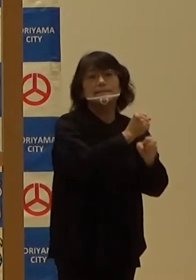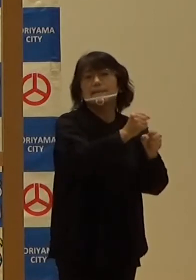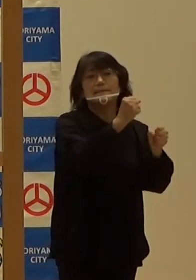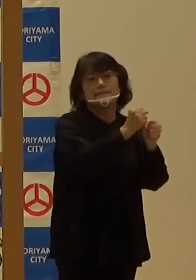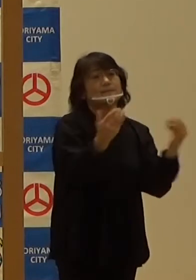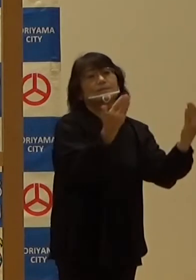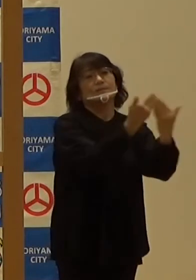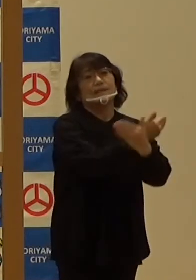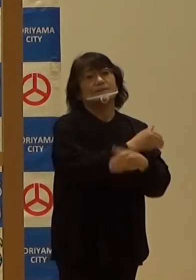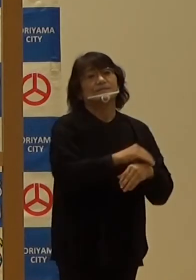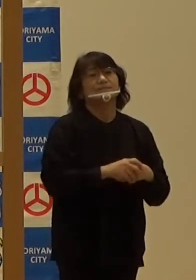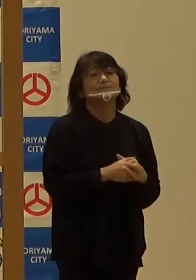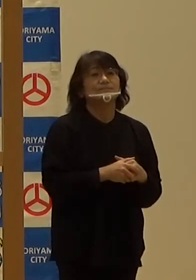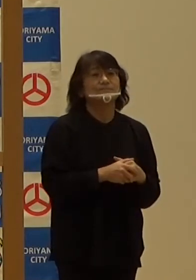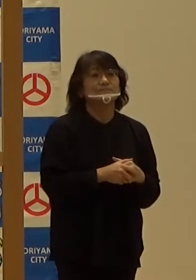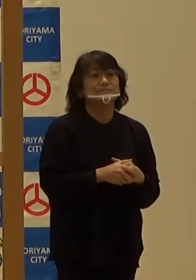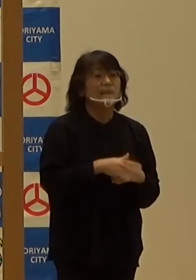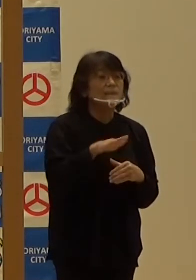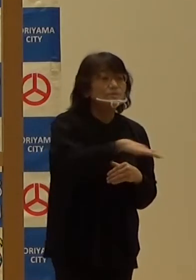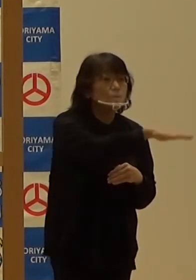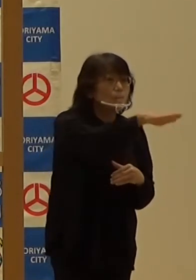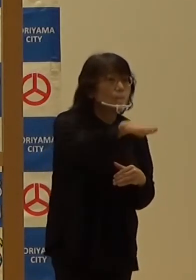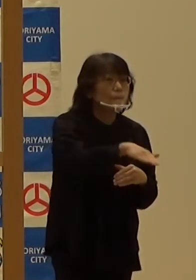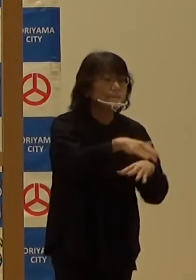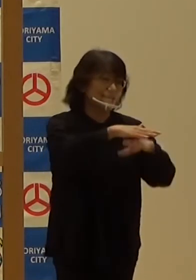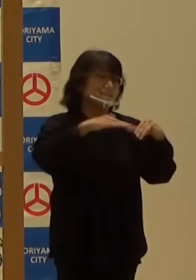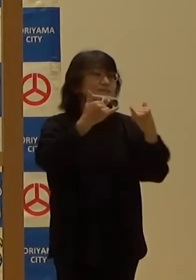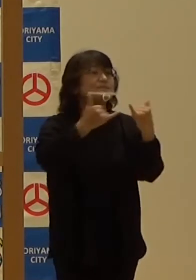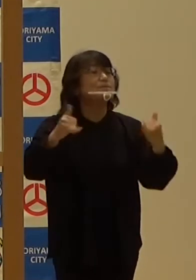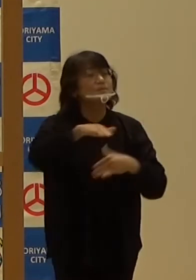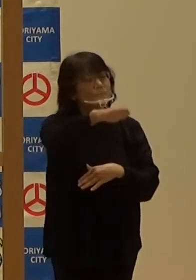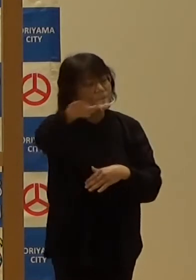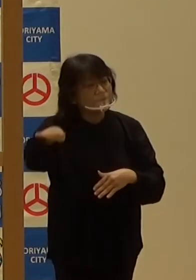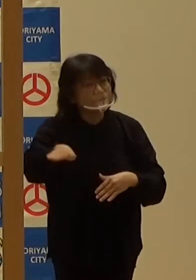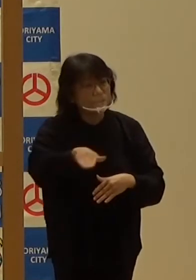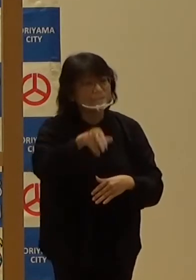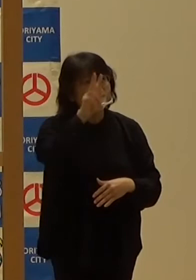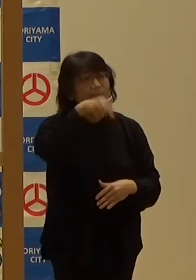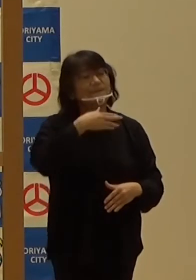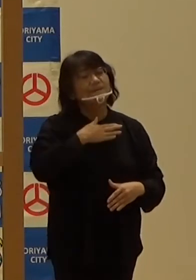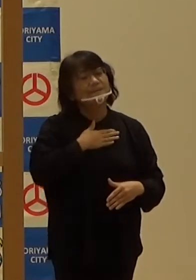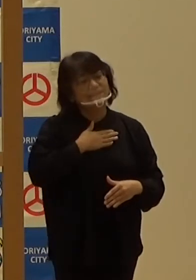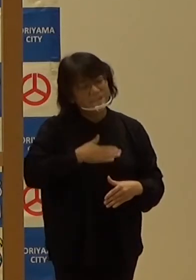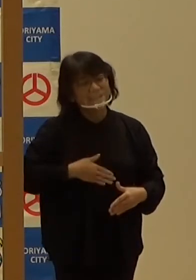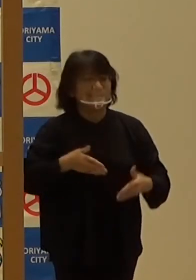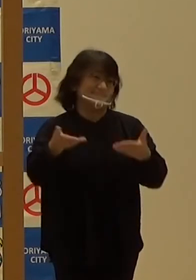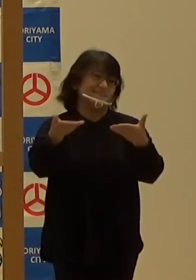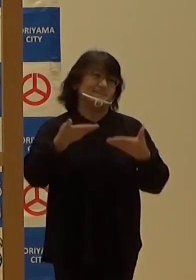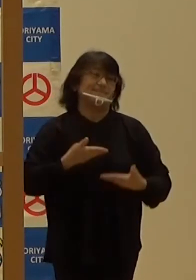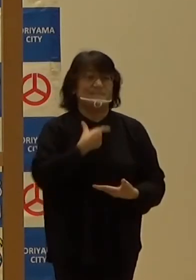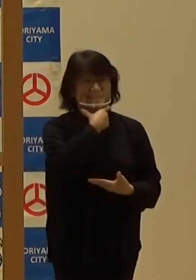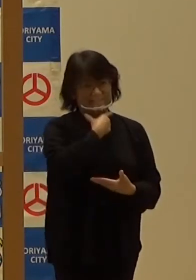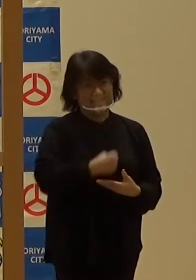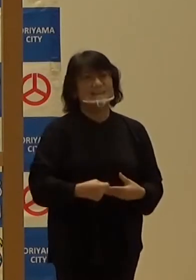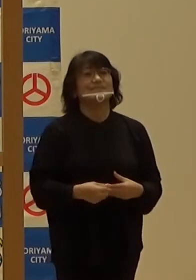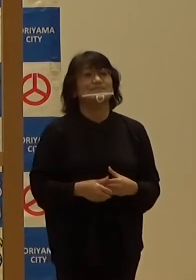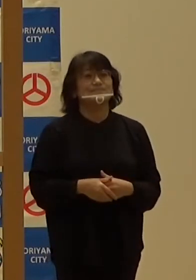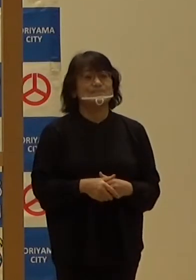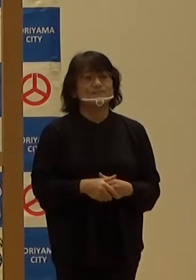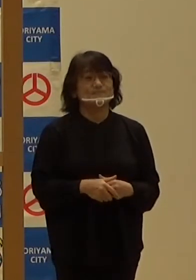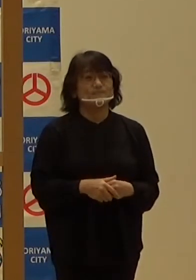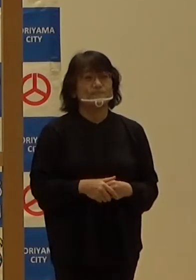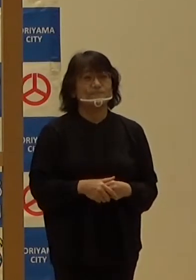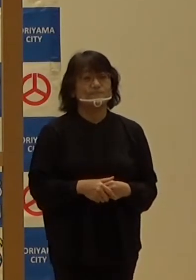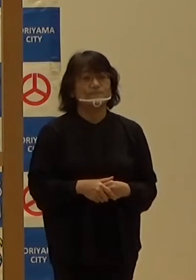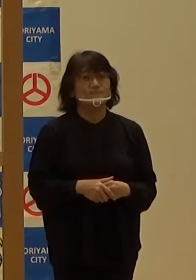ます。ですからその辺については市民の皆様に理解していただけるようにやっていきたいなというふうに